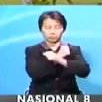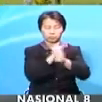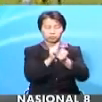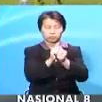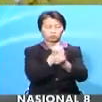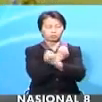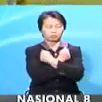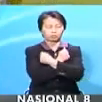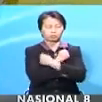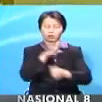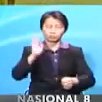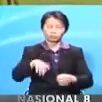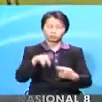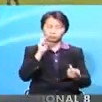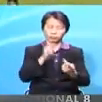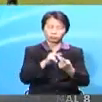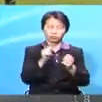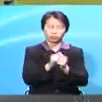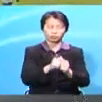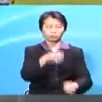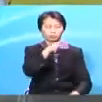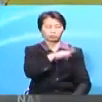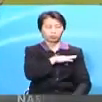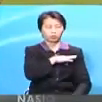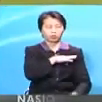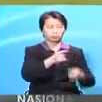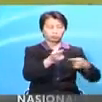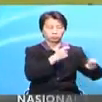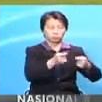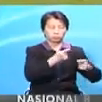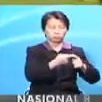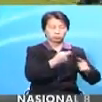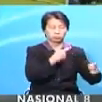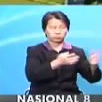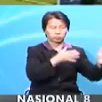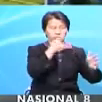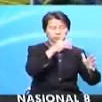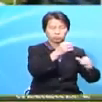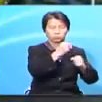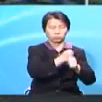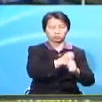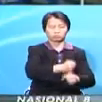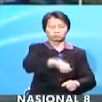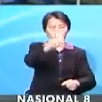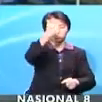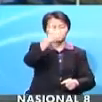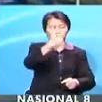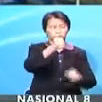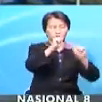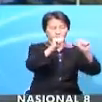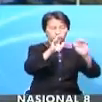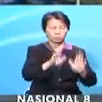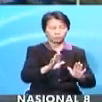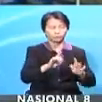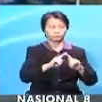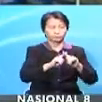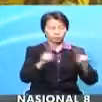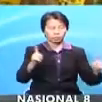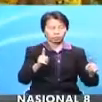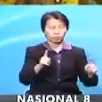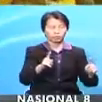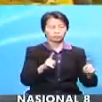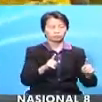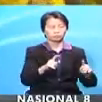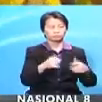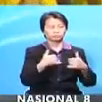penjaga gol tampak belum serasi Dan ia dimanfaatkan skuad kendalian lebih untuk meraih kemenangan sulung pada Ahad namun Squad